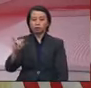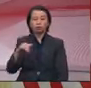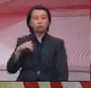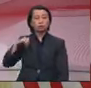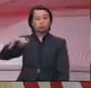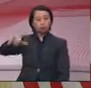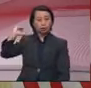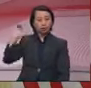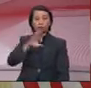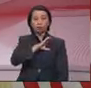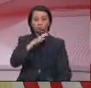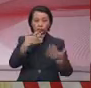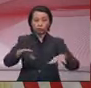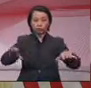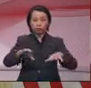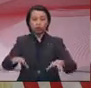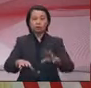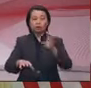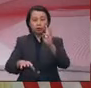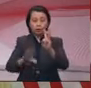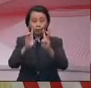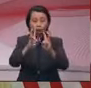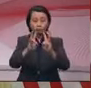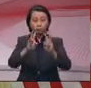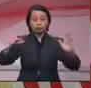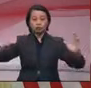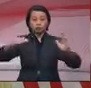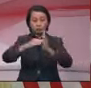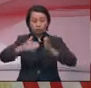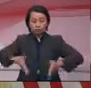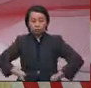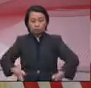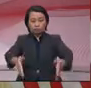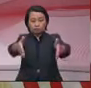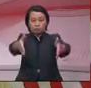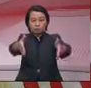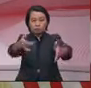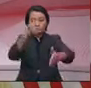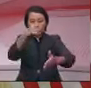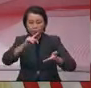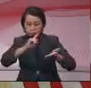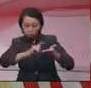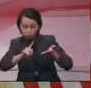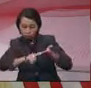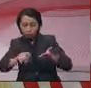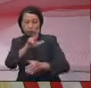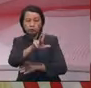membuat 67 sekatan jalan raya ops benteng dan memeriksa